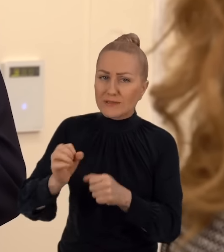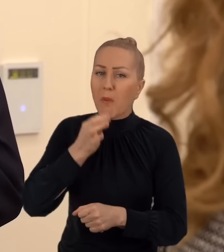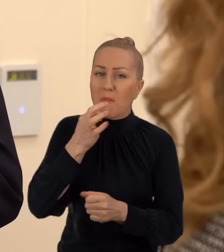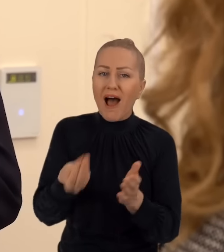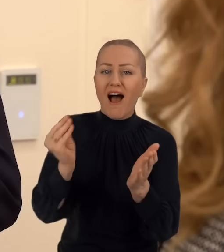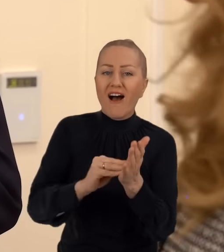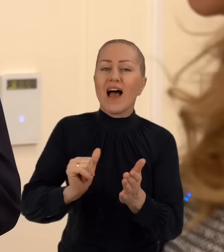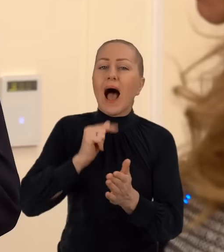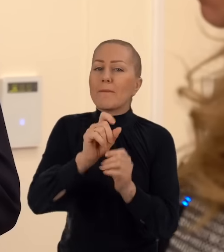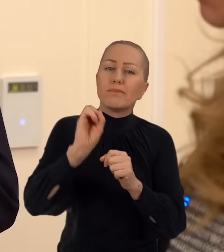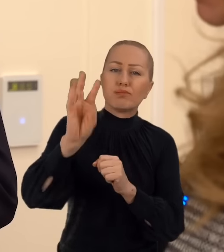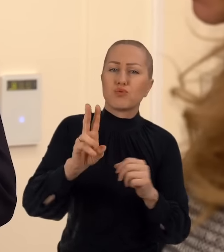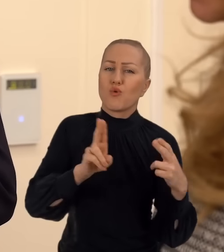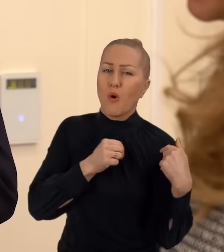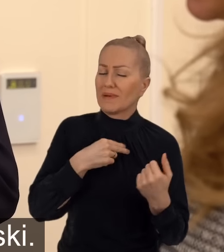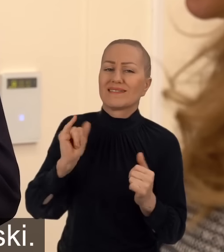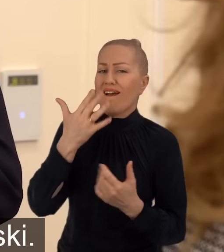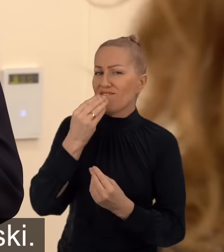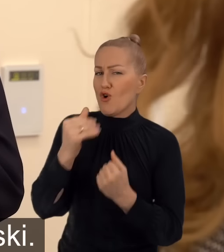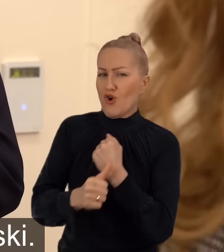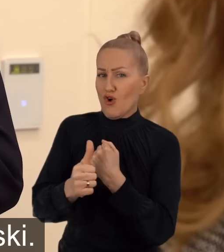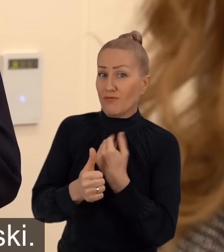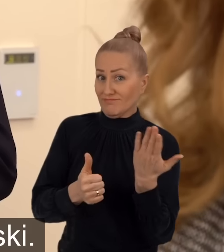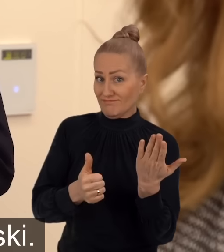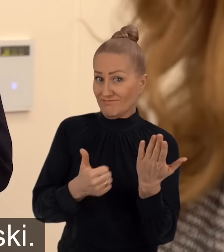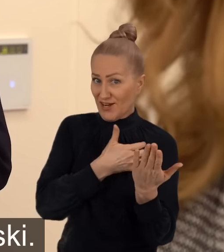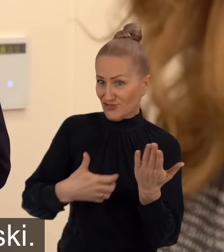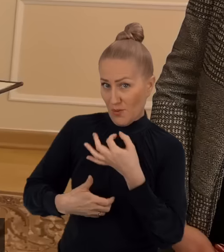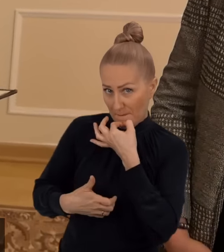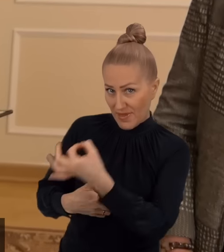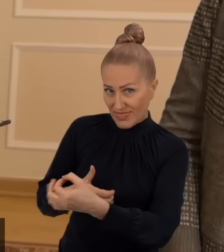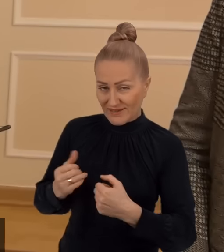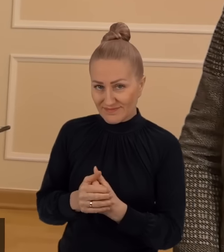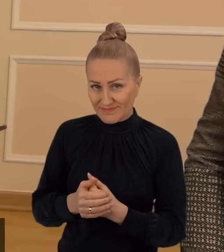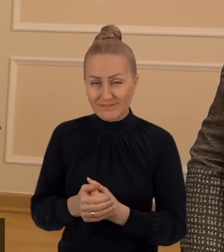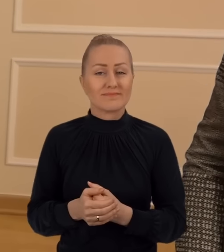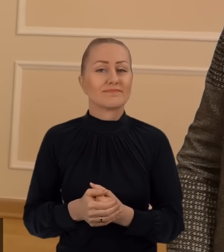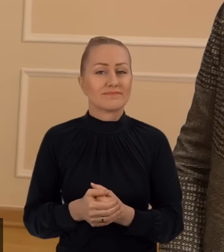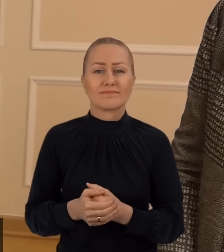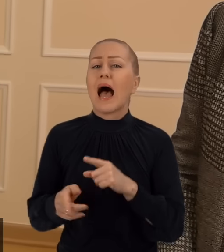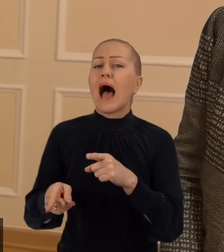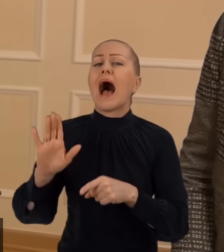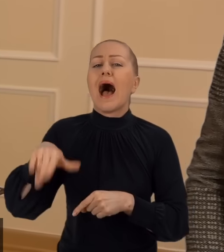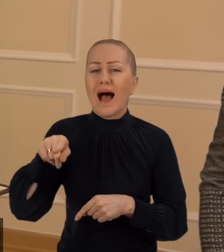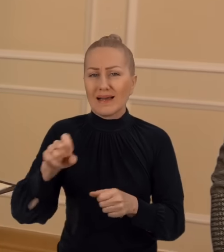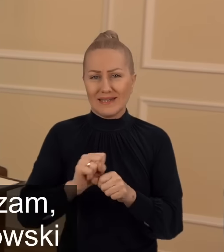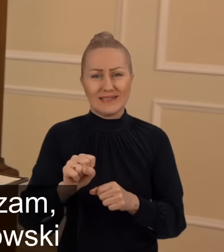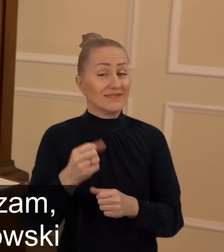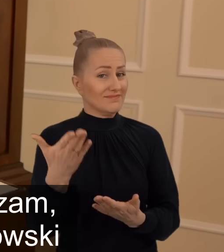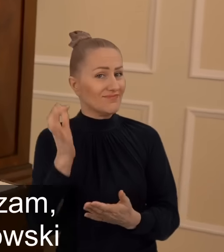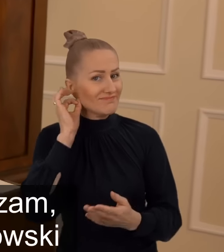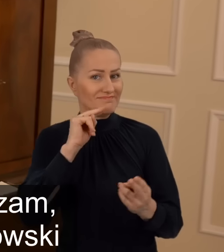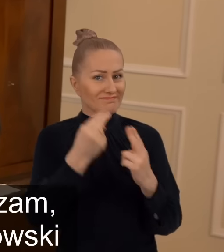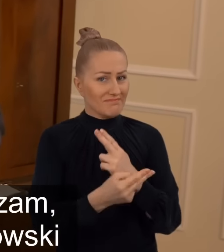uzasadniające skierowanie do komisji? Jak to jest? Pyta pan marszałek Małachowski. A, to jest pierwsze czytanie, przepraszam. Reflektuje się. Nie,